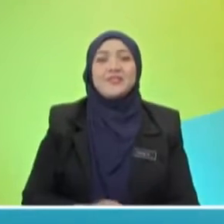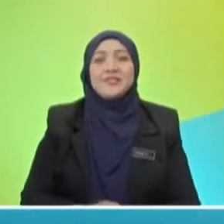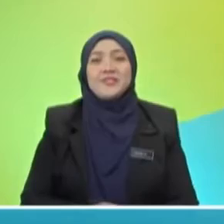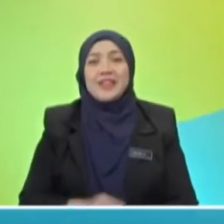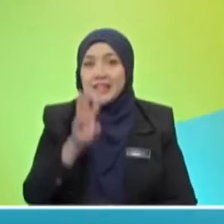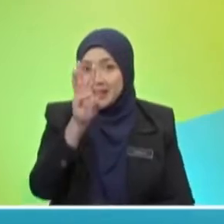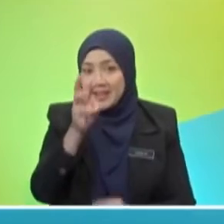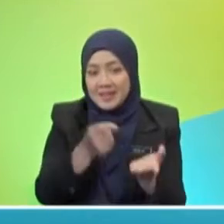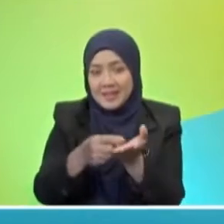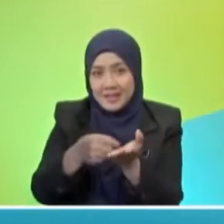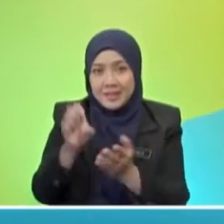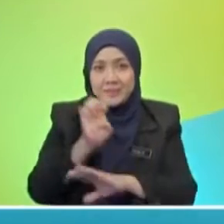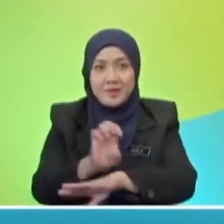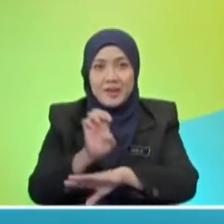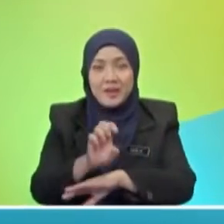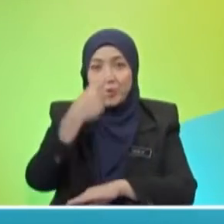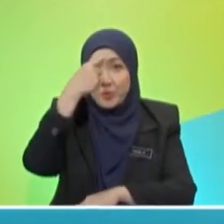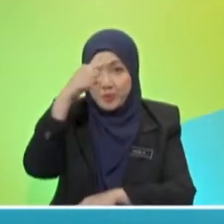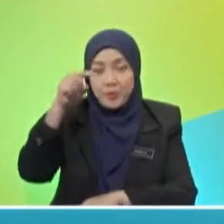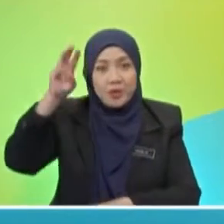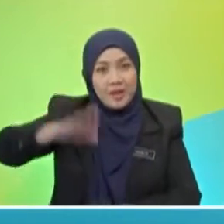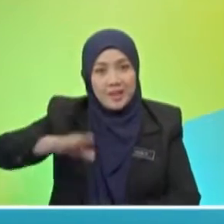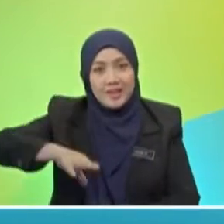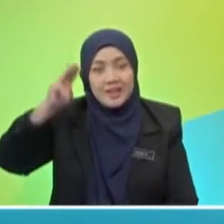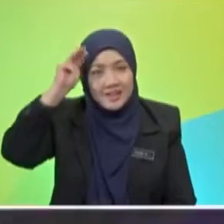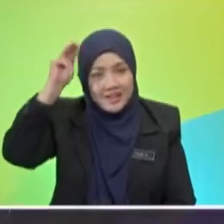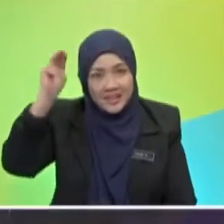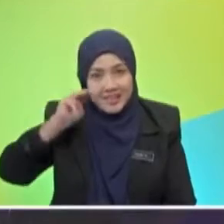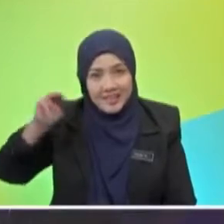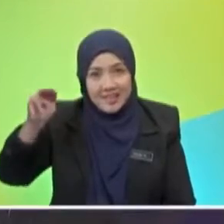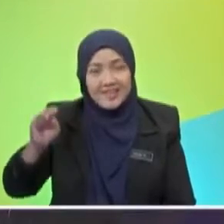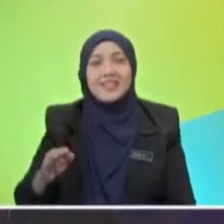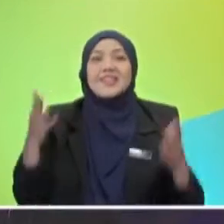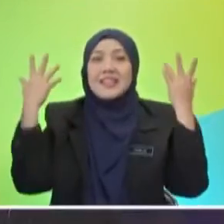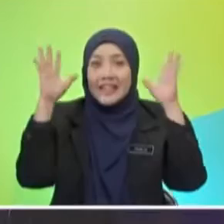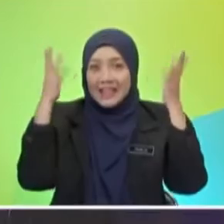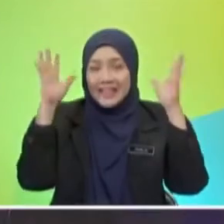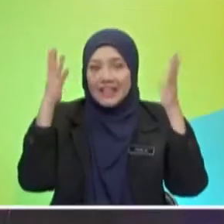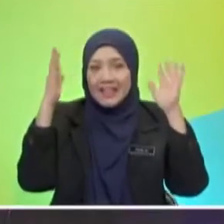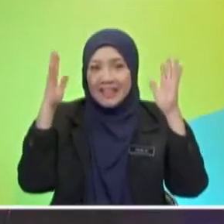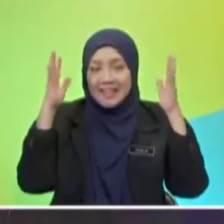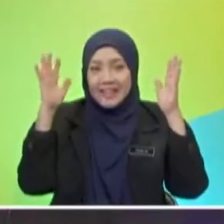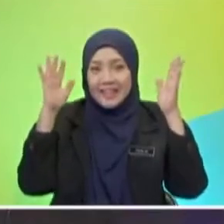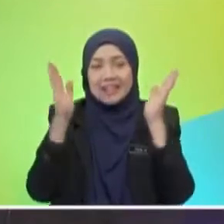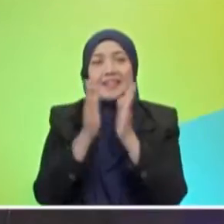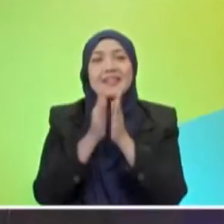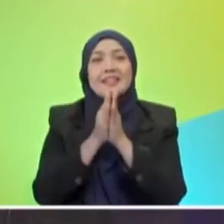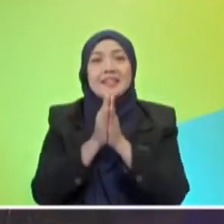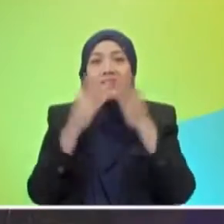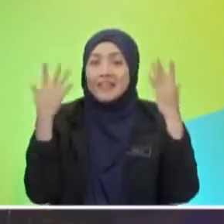Munzir. Enam guli emas untuk Munzir. Tahniah semuanya. Tepuk kawan-kawan pada kawan kamu. Okey, tepuk tangan